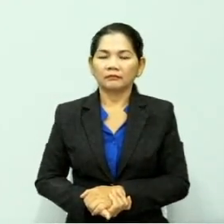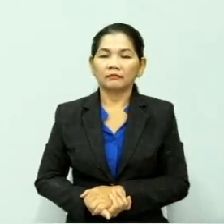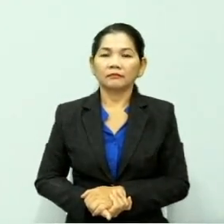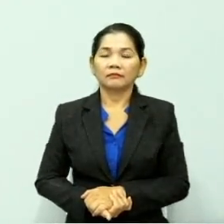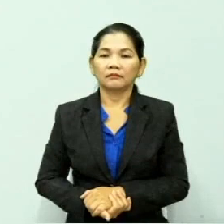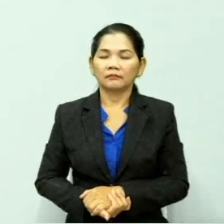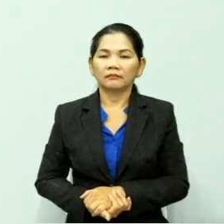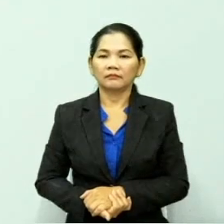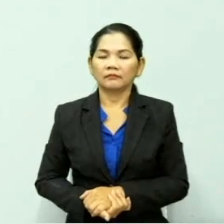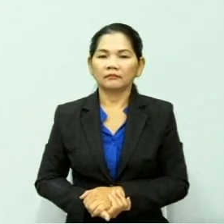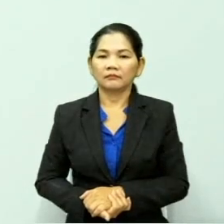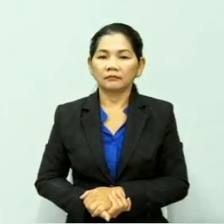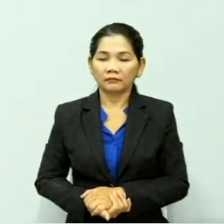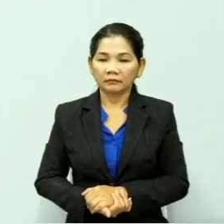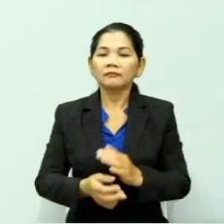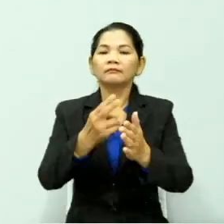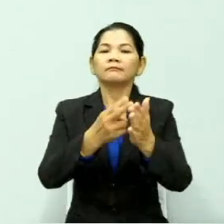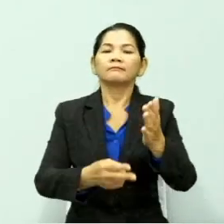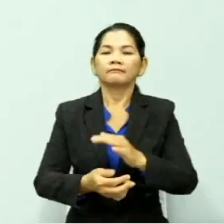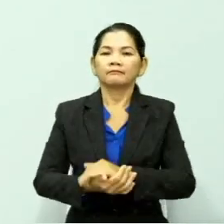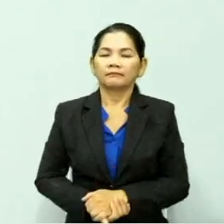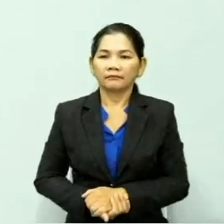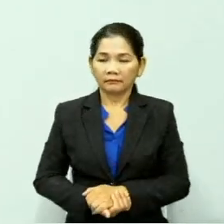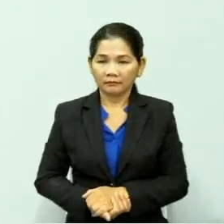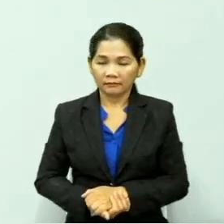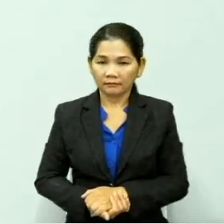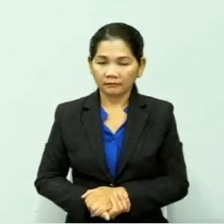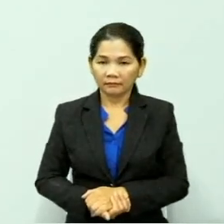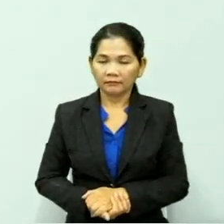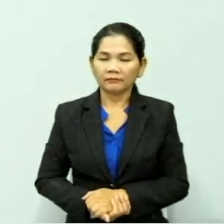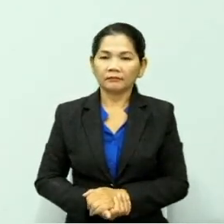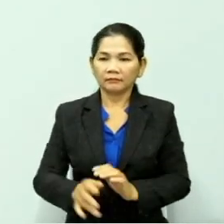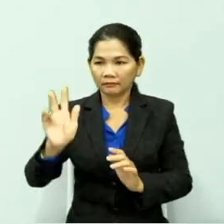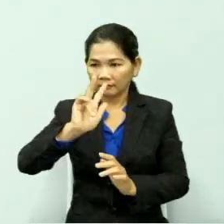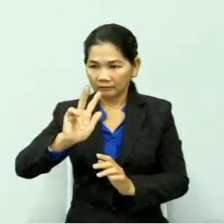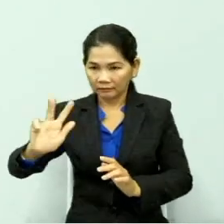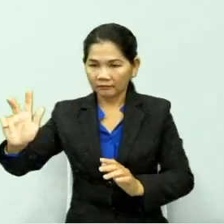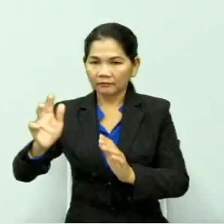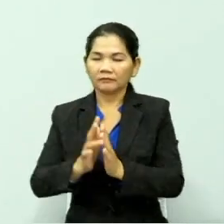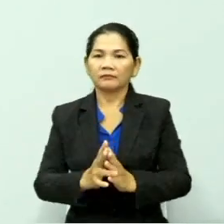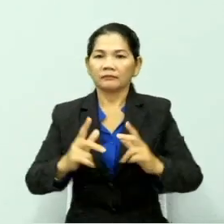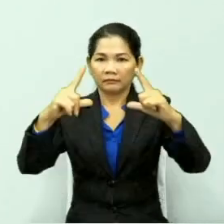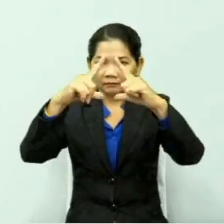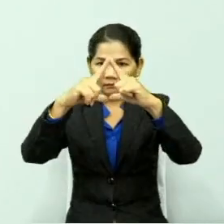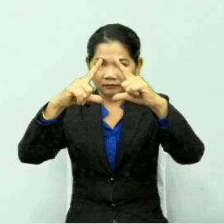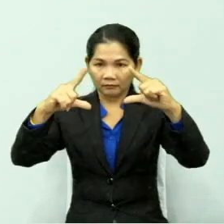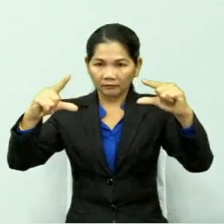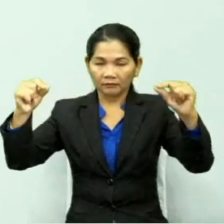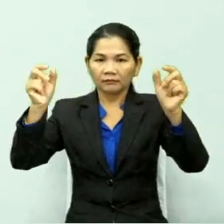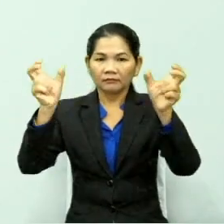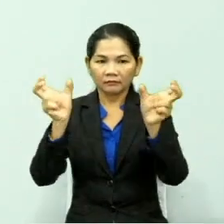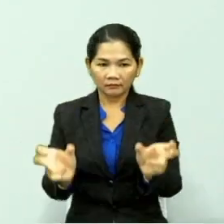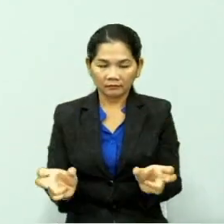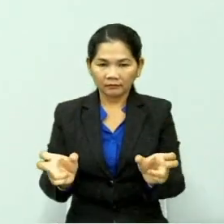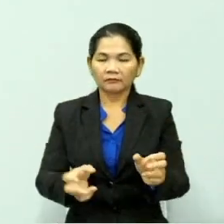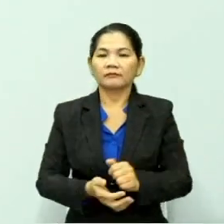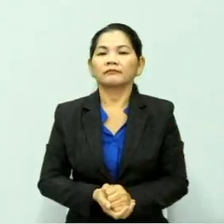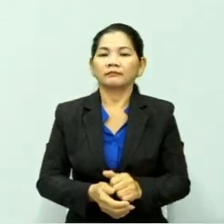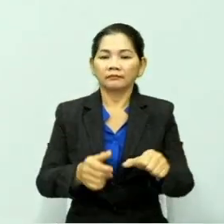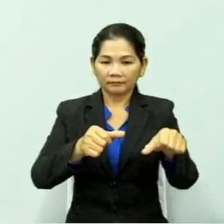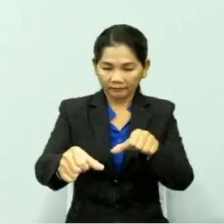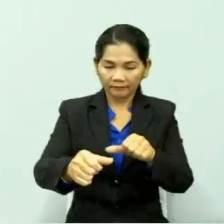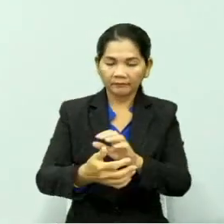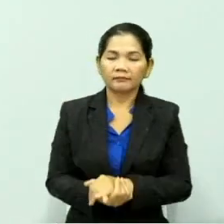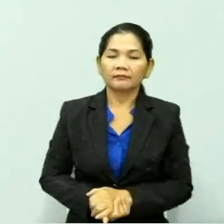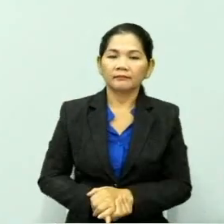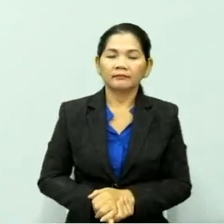rùi hai sát ở vầy tiết con chá cứ pra sát bằng tía sầy chá bà to tiết con kịch bà